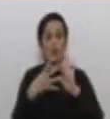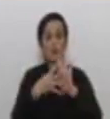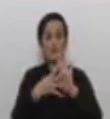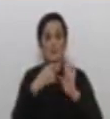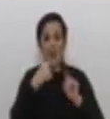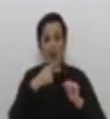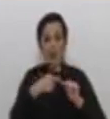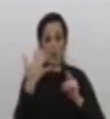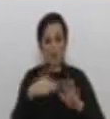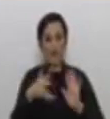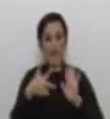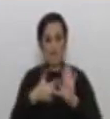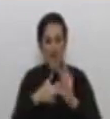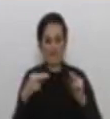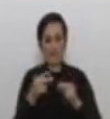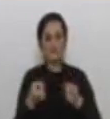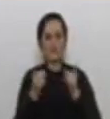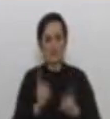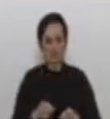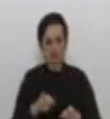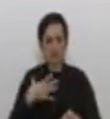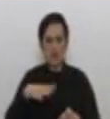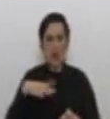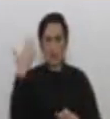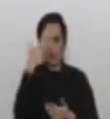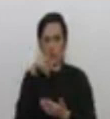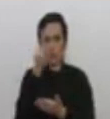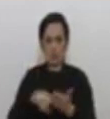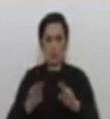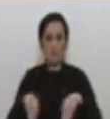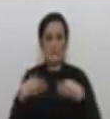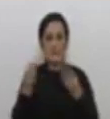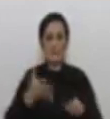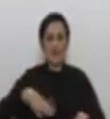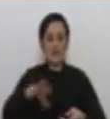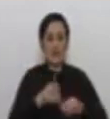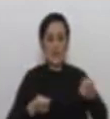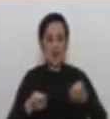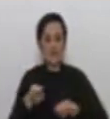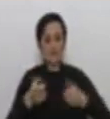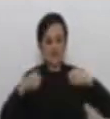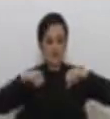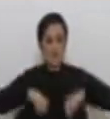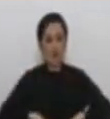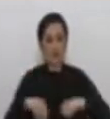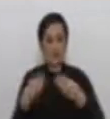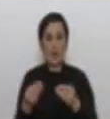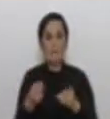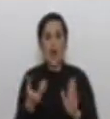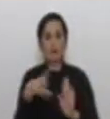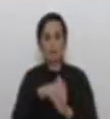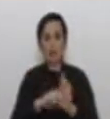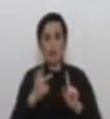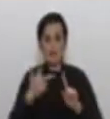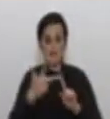უკვე მერვედ დაუდასტურან დობა ქართულ ოცნებას და მისცა ქვეყნის მართვის მანდატი, მოგცა ქვეყნის მართვის მანდატი და მათ შორის მესამედ